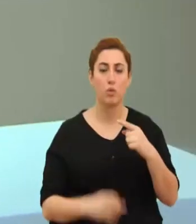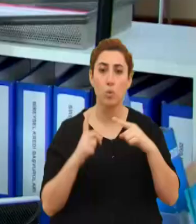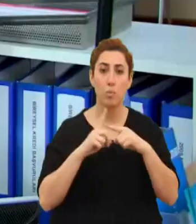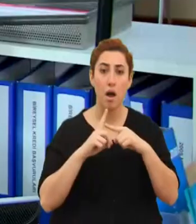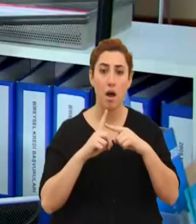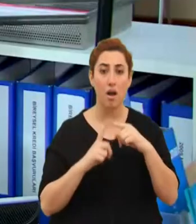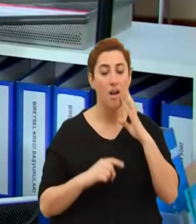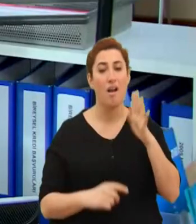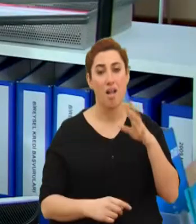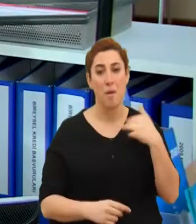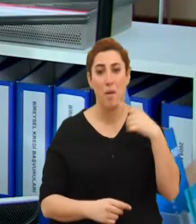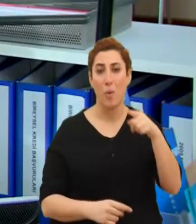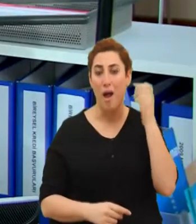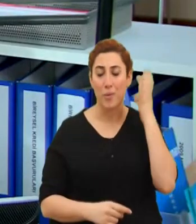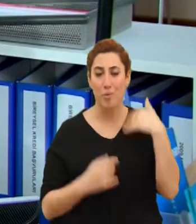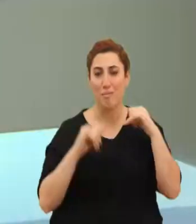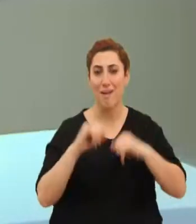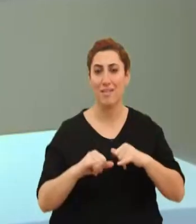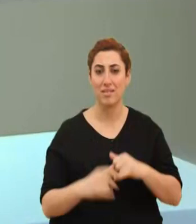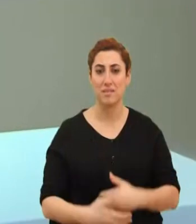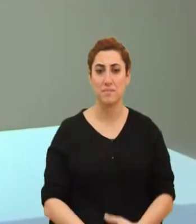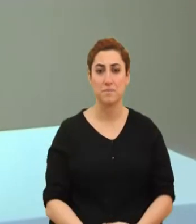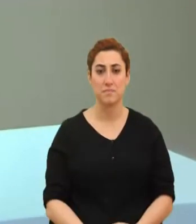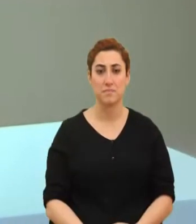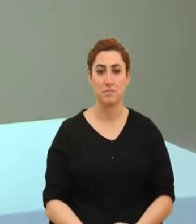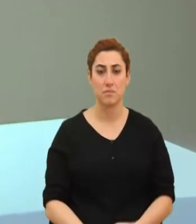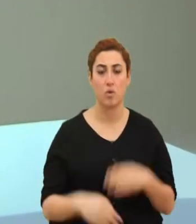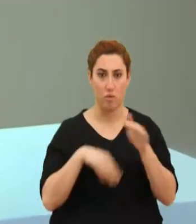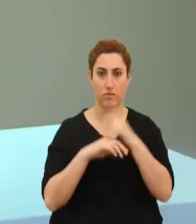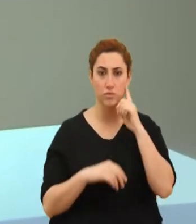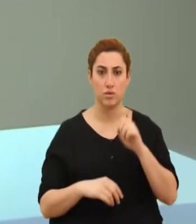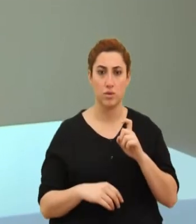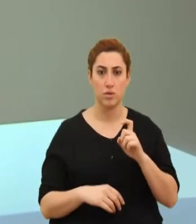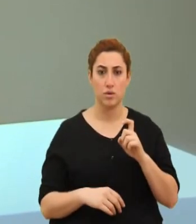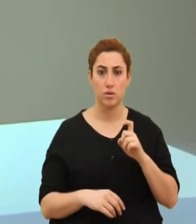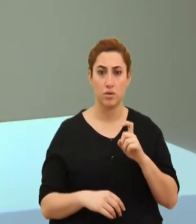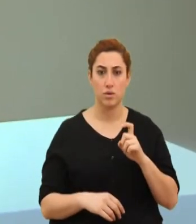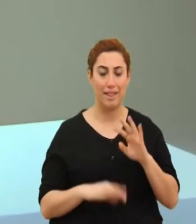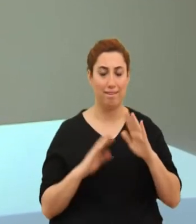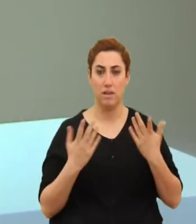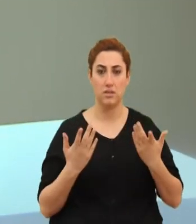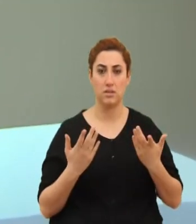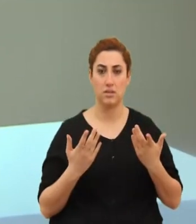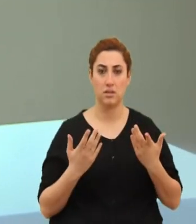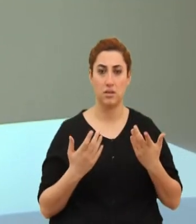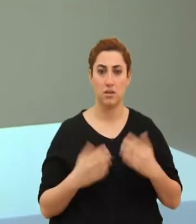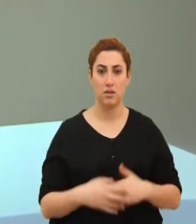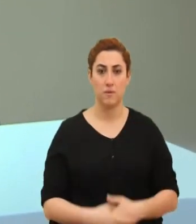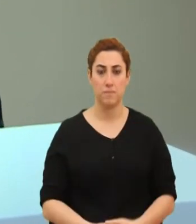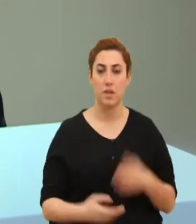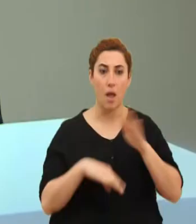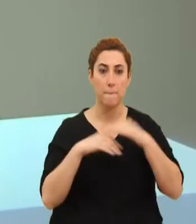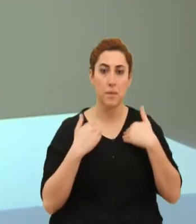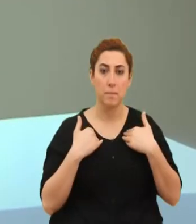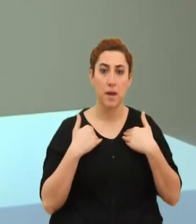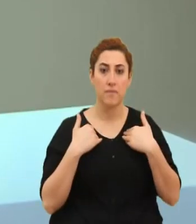Tuğba? Ya galiba ben de öyle duydum Nurhan. Kovuldun mu? Nasıl ya? Ne